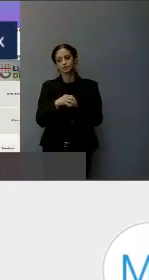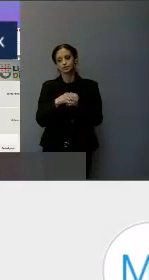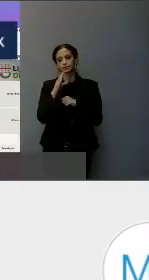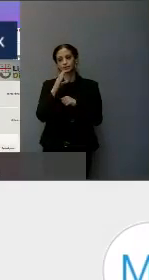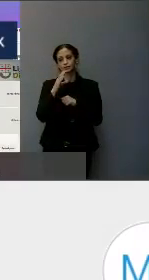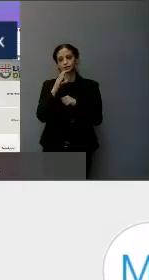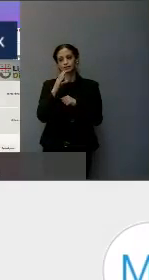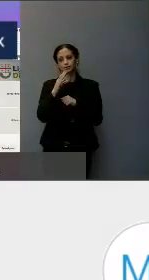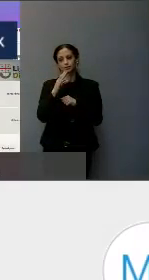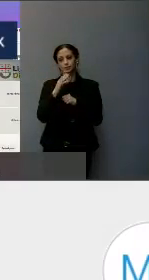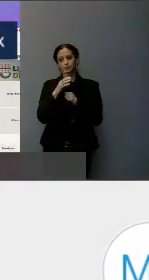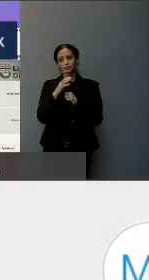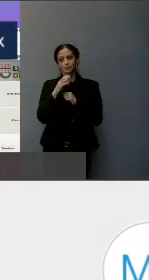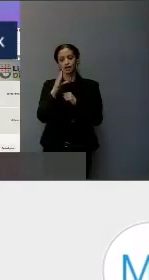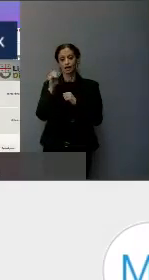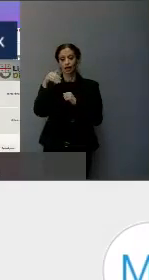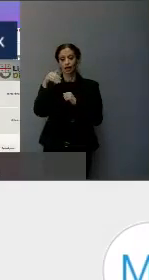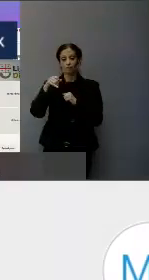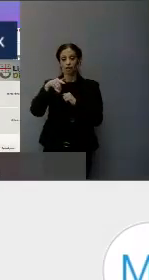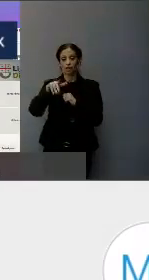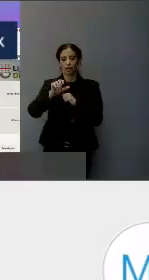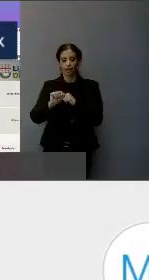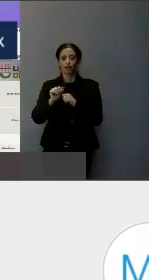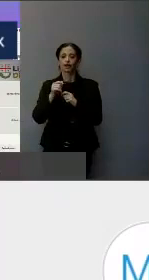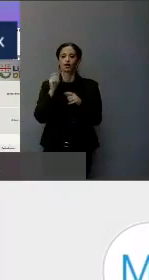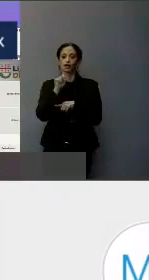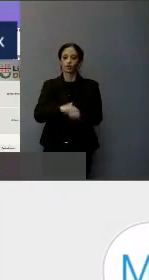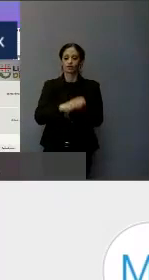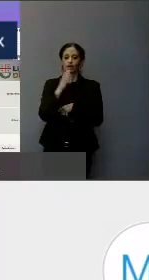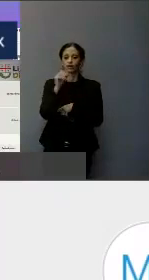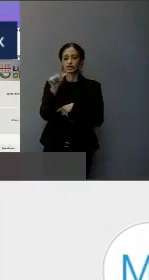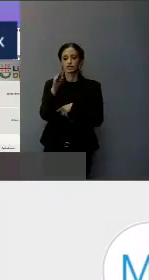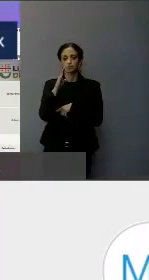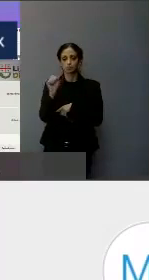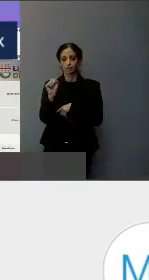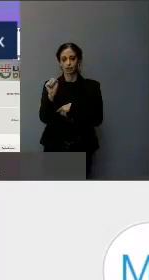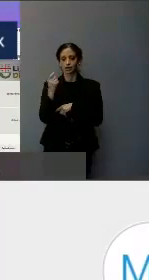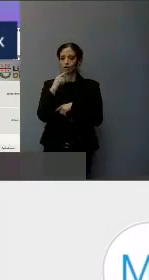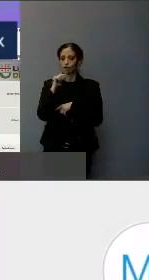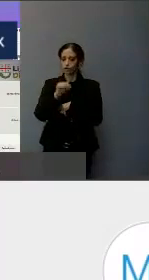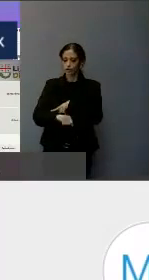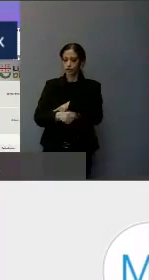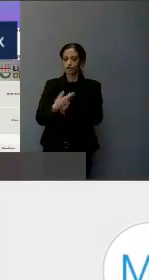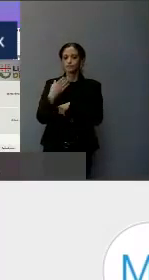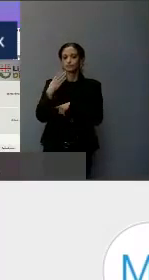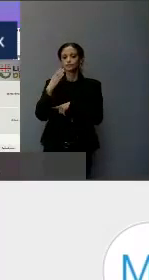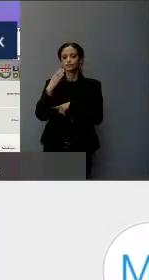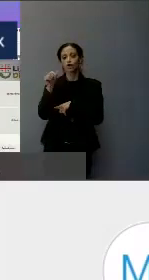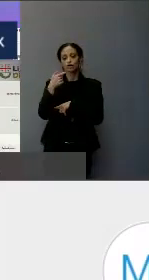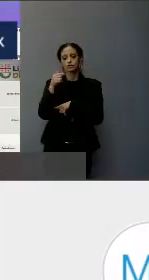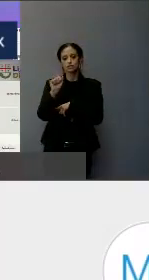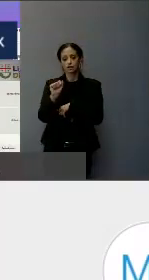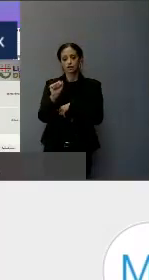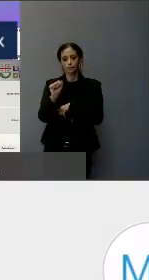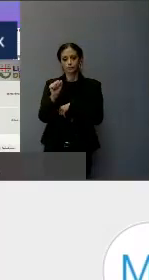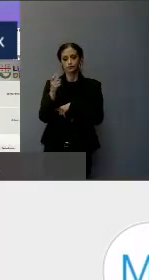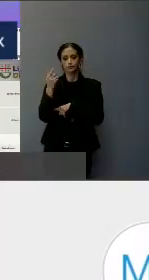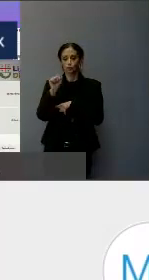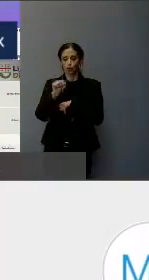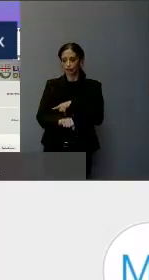consigliere oltre nella consigliere cassiba contrario consigliere costa tanto